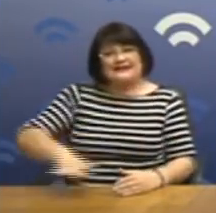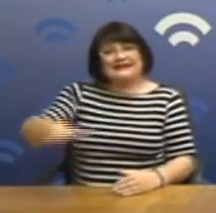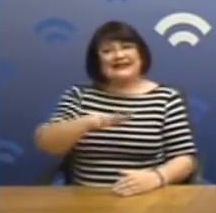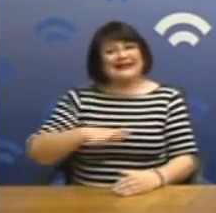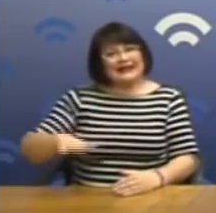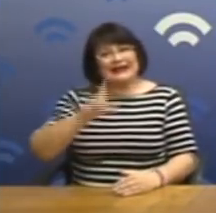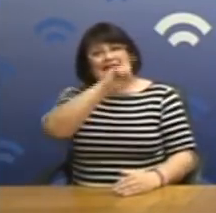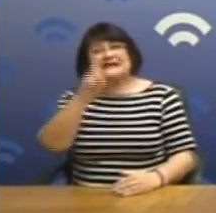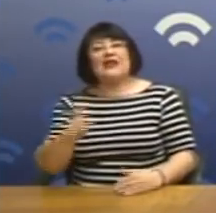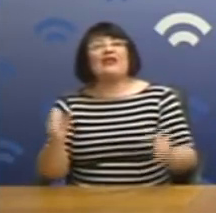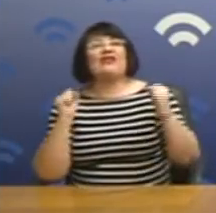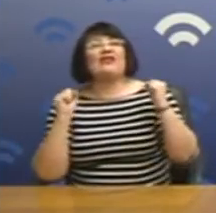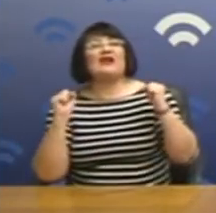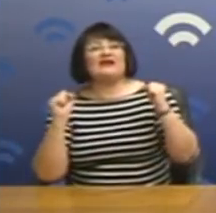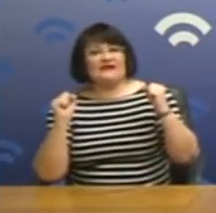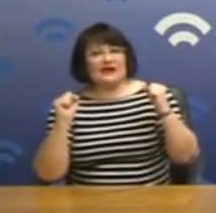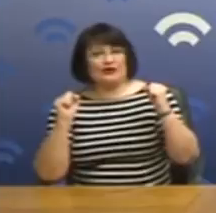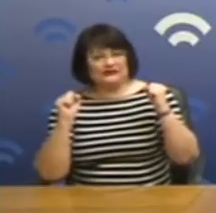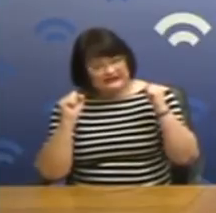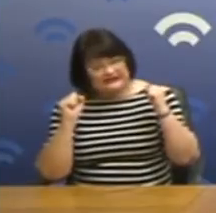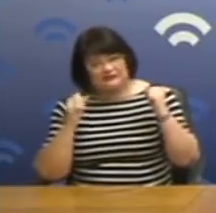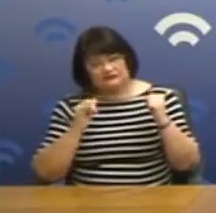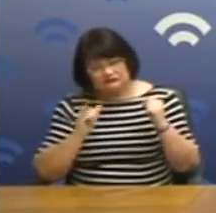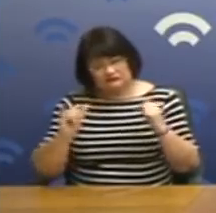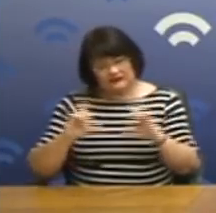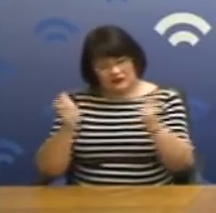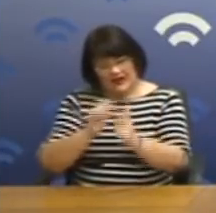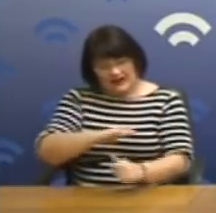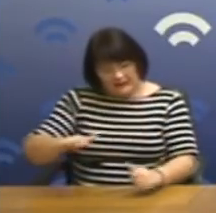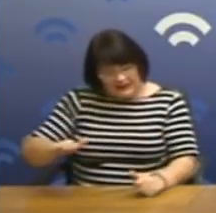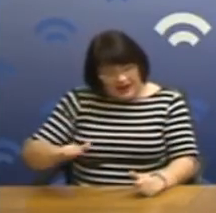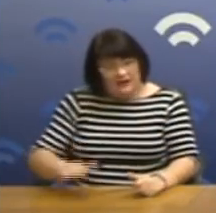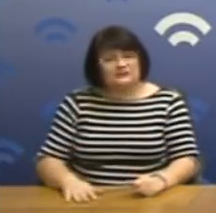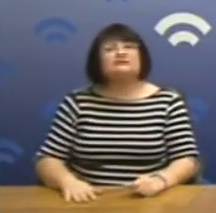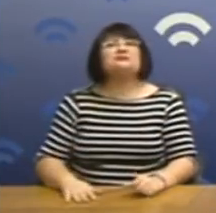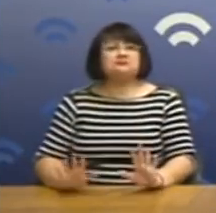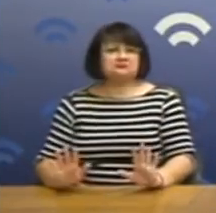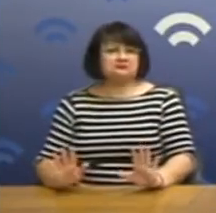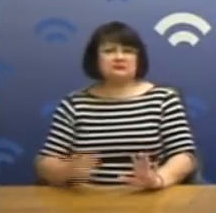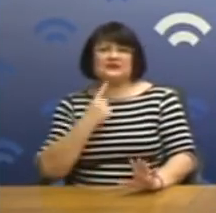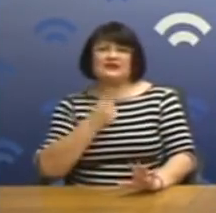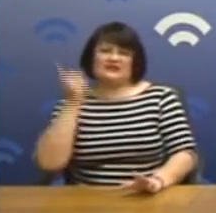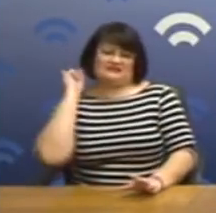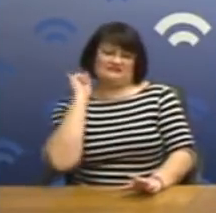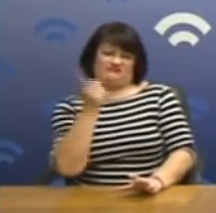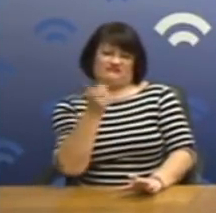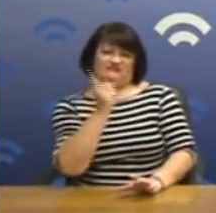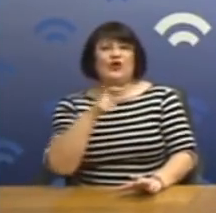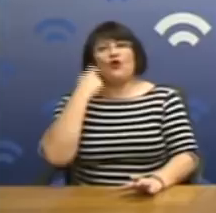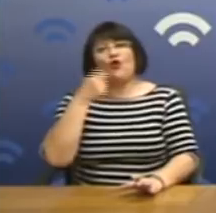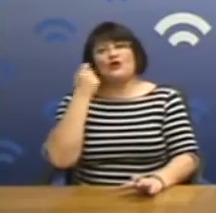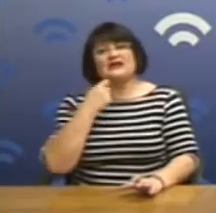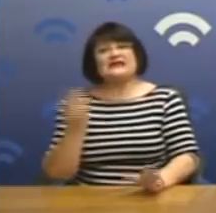συνθήκων διαβίωσης για τα παιδιά και την οικογένεια. Αντί για όλα αυτά, προβλέπεται την επιβολή κυρώσεων στους γονείς